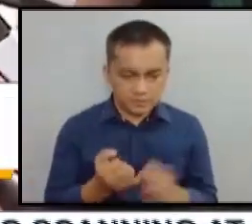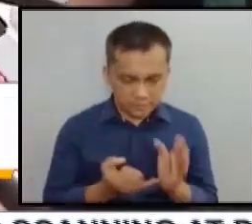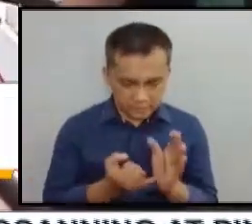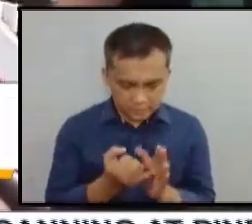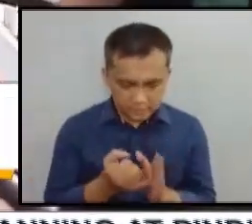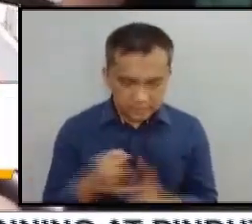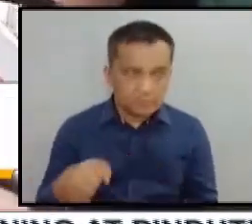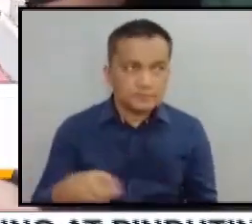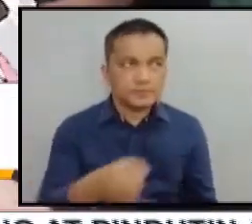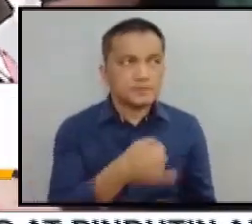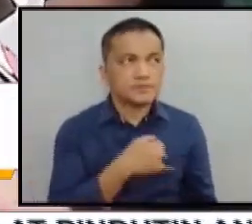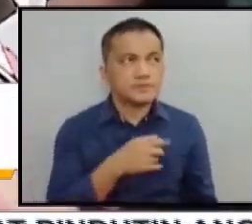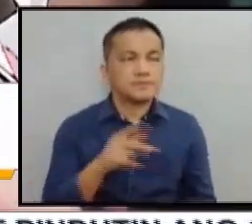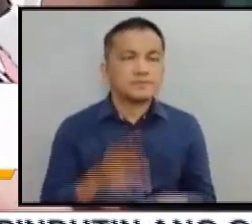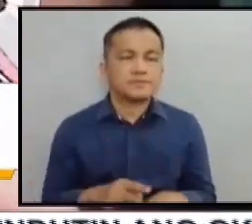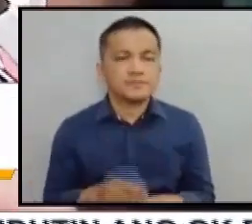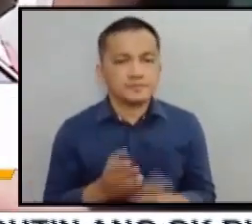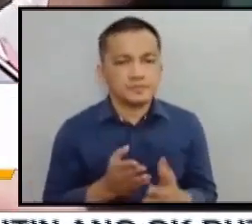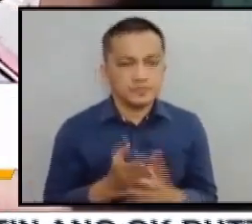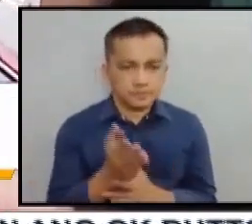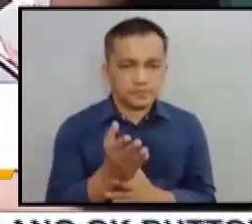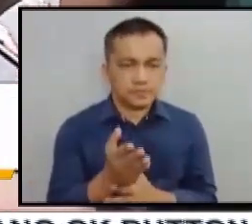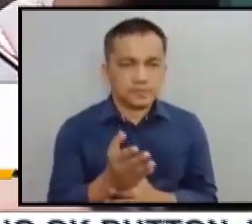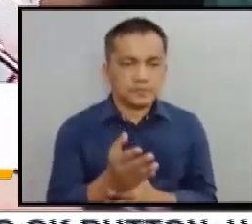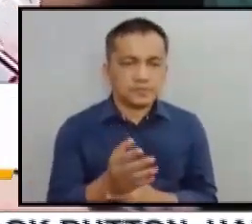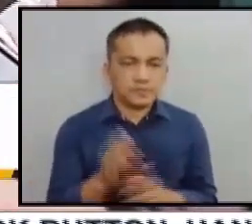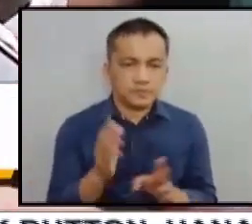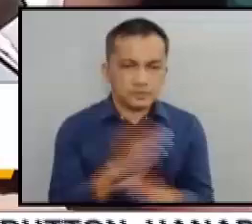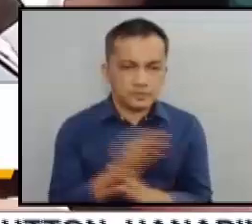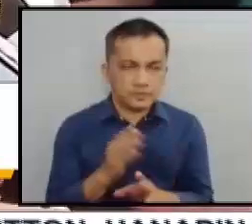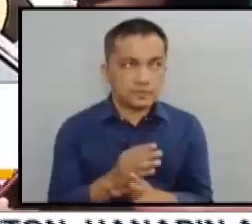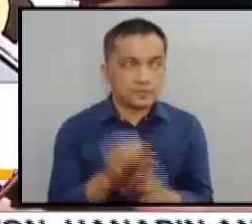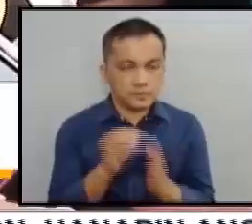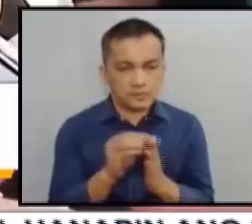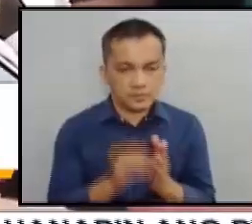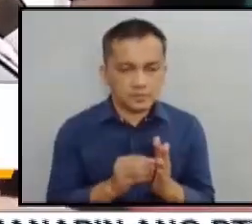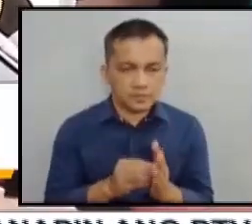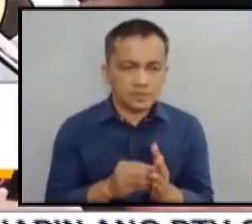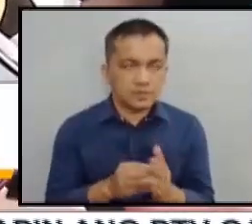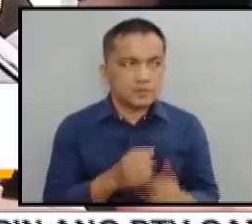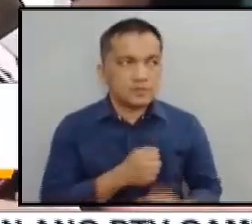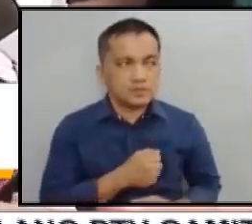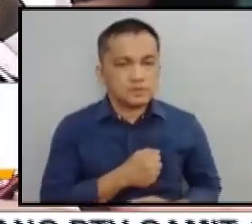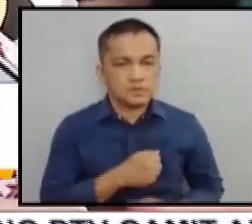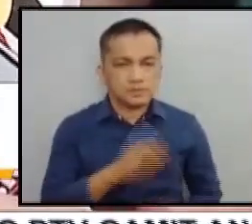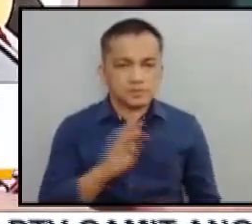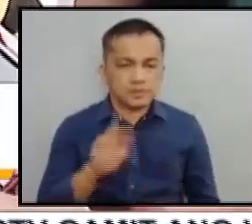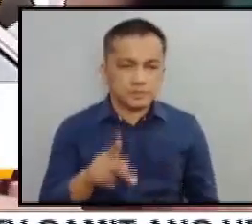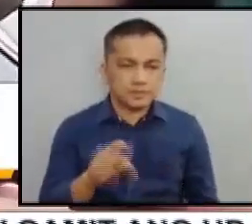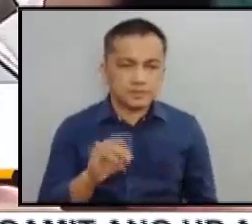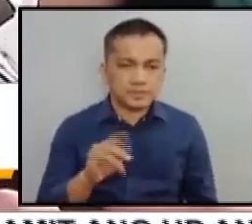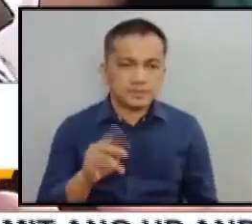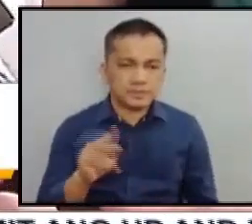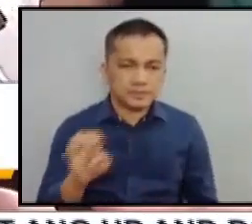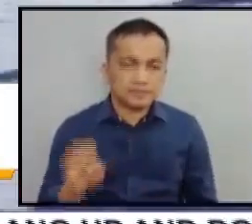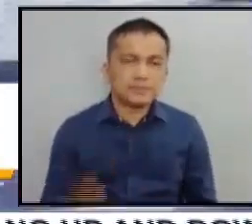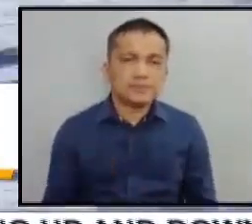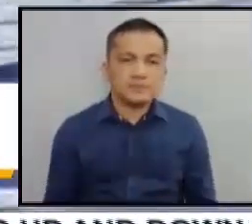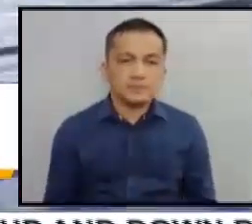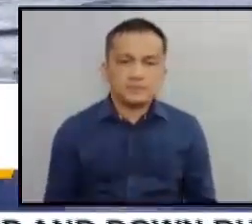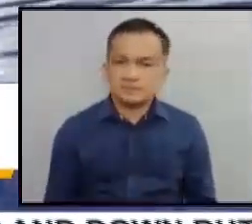the Philippines through the rotation and the provisioning of our troops on BRP Sierra Madre. We will not give up that